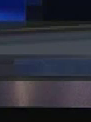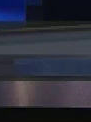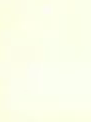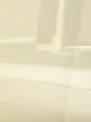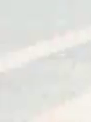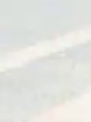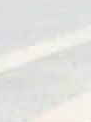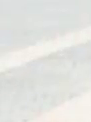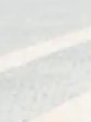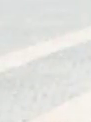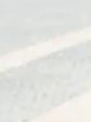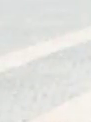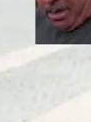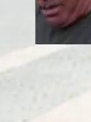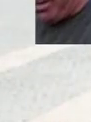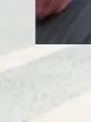מתחילים.